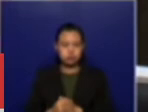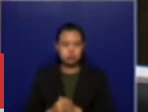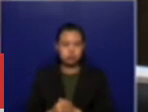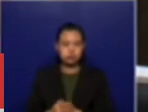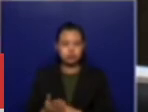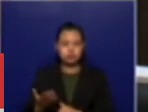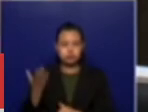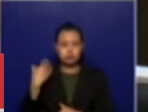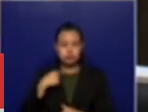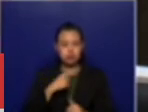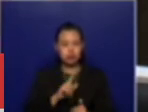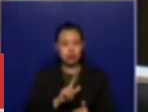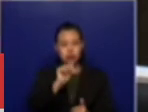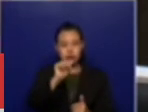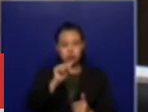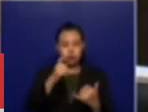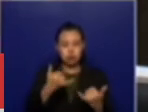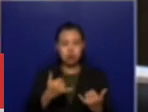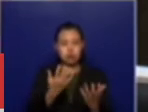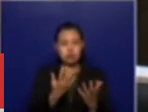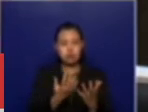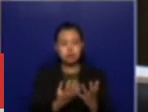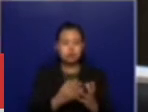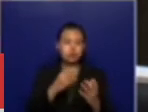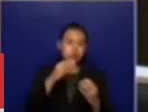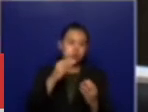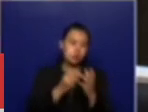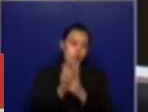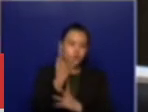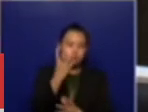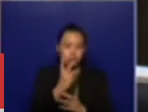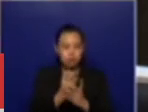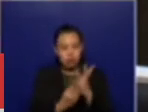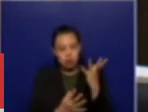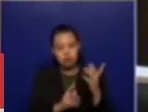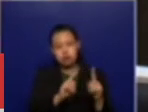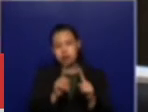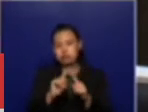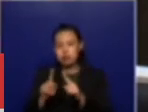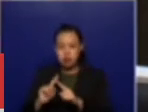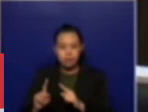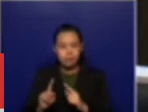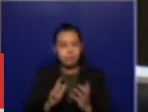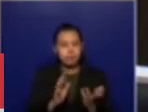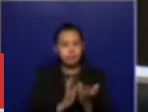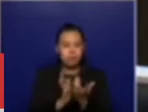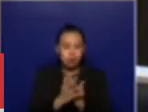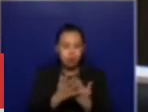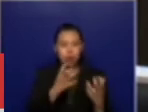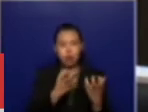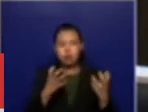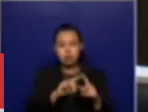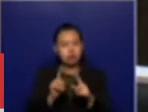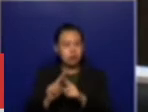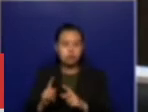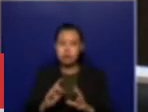ให้กับประเทศวันนี้มันหมดแหละครับเพราะฉะนั้นเราก็เลยเปลี่ยนแนวความคิดนะครับมาใช้ประเทศไทยเป็นฐานผลิตสินค้า